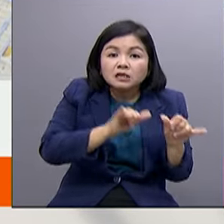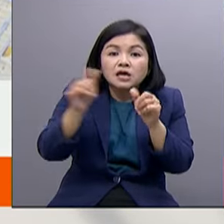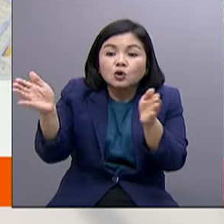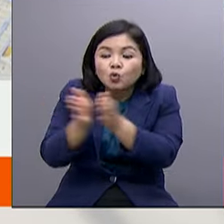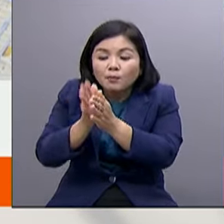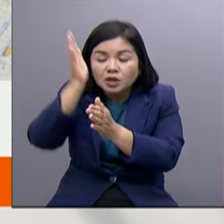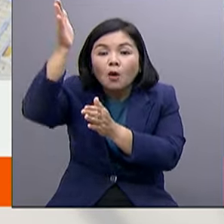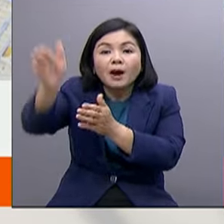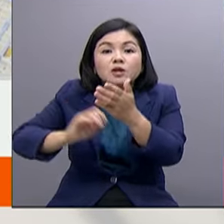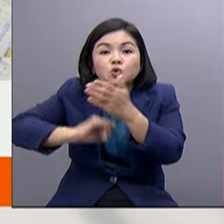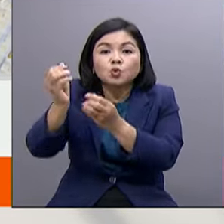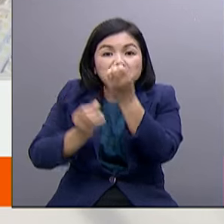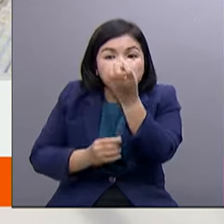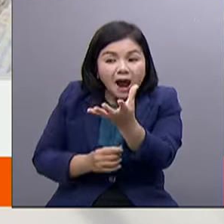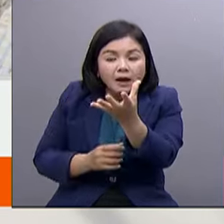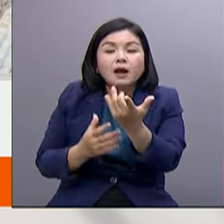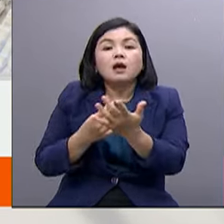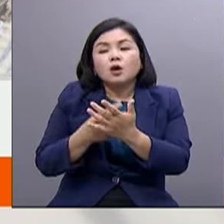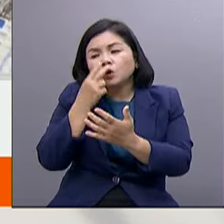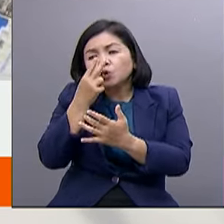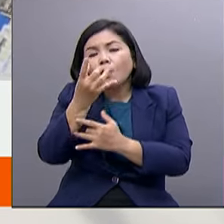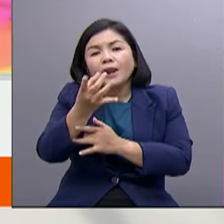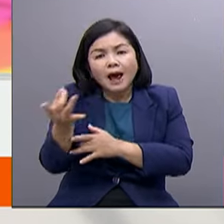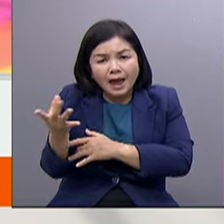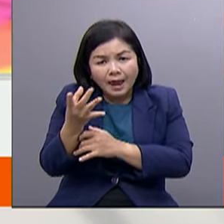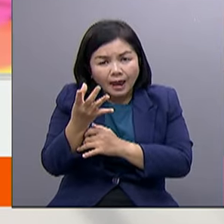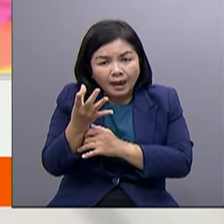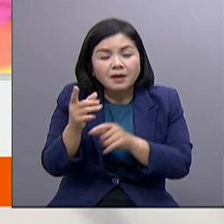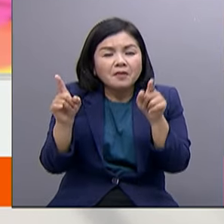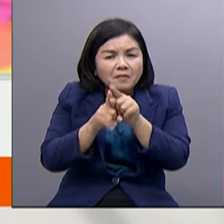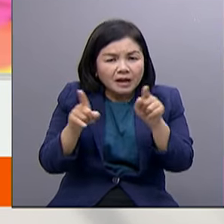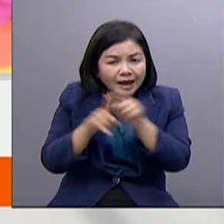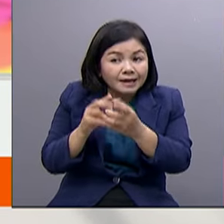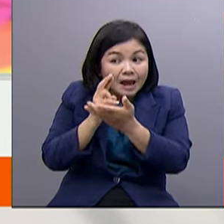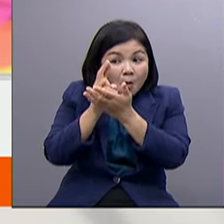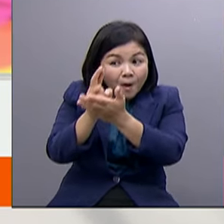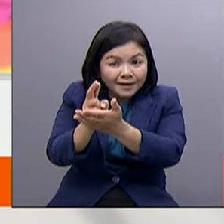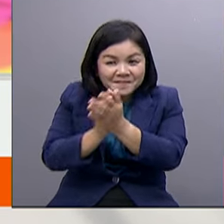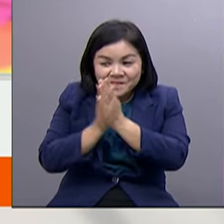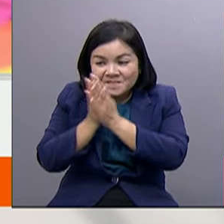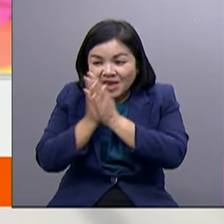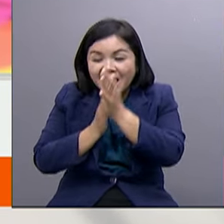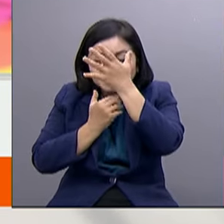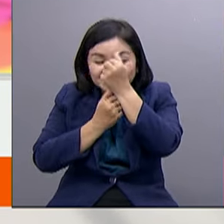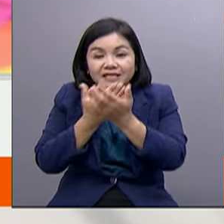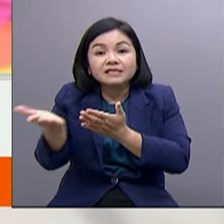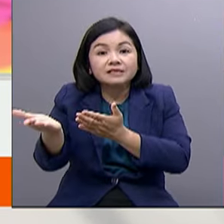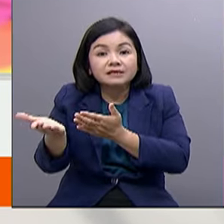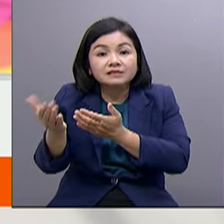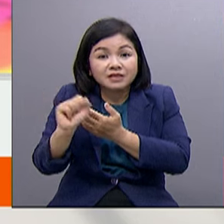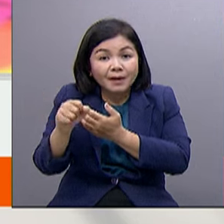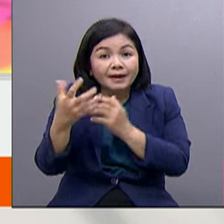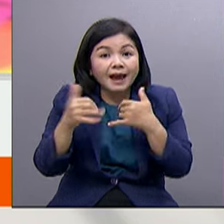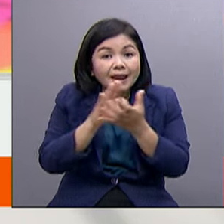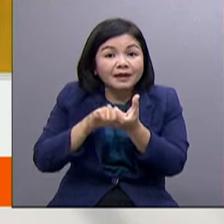ะครับว่าจะเป็นอะไรนะฮะมันแน่นอนครับรางวัลมันเป็นตัวกระตุ้นให้คนอยากเล่นพนันแล้วนะครับ ค่ะ มันก็